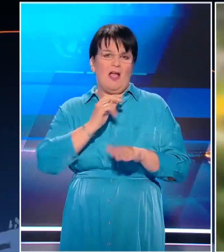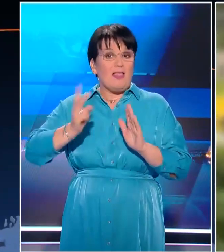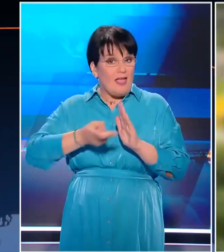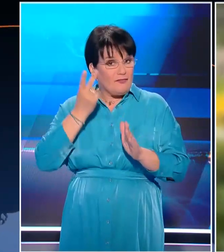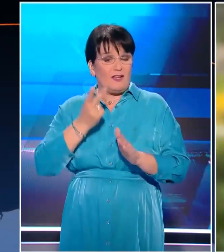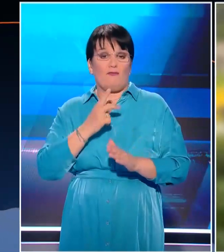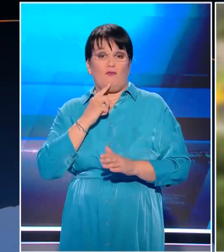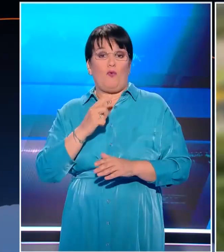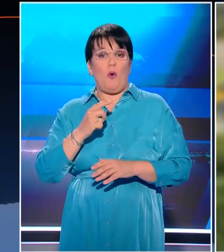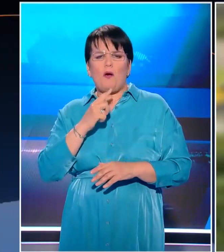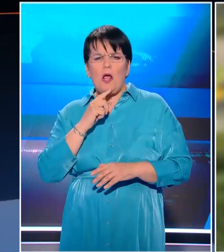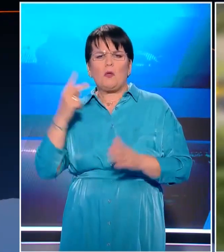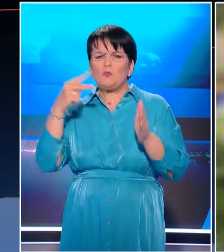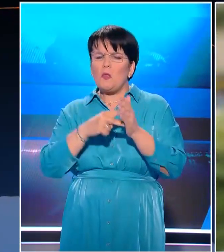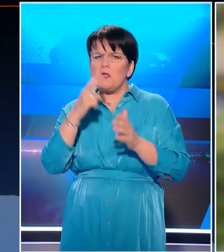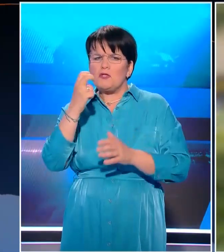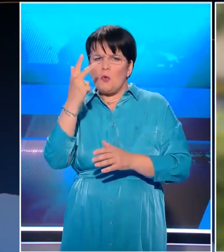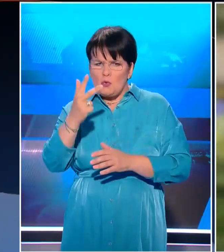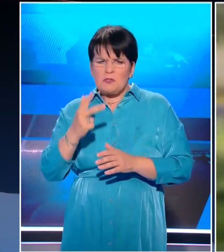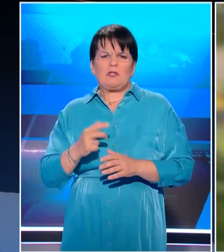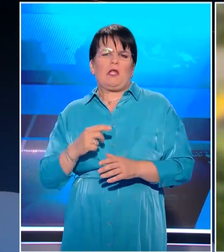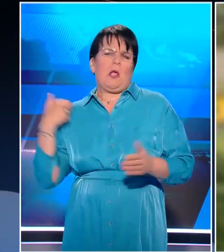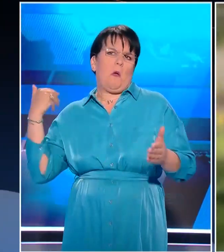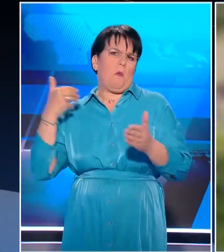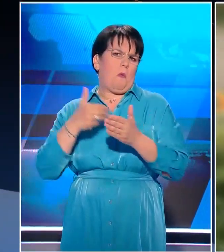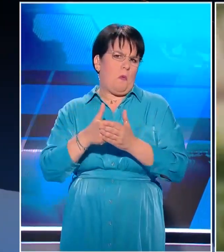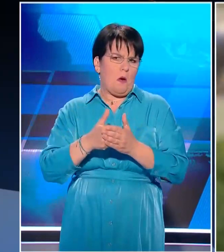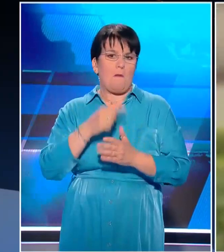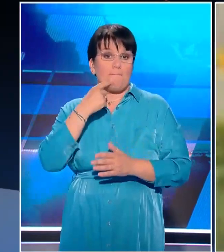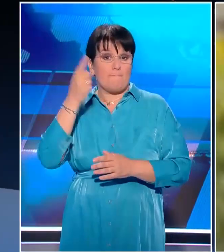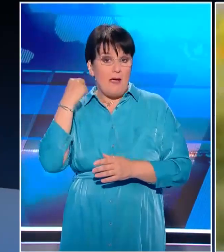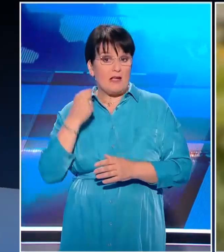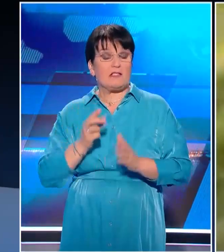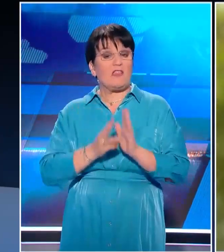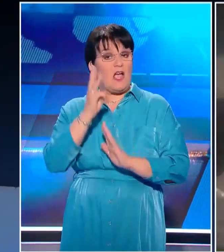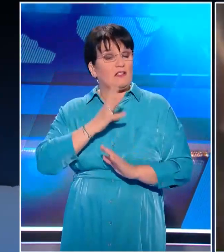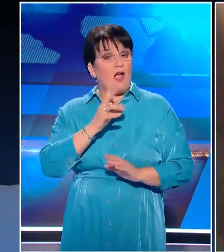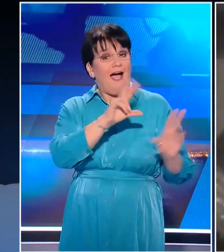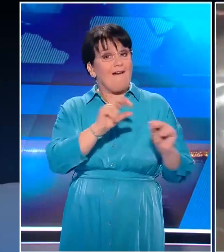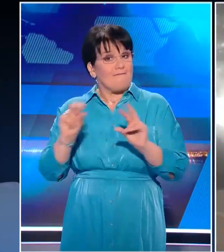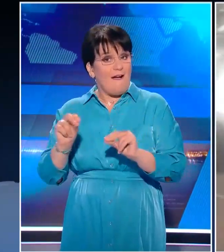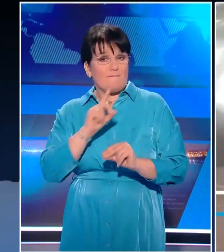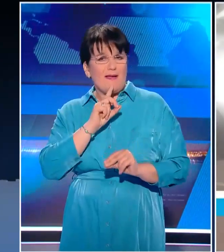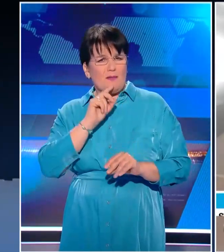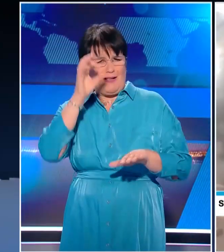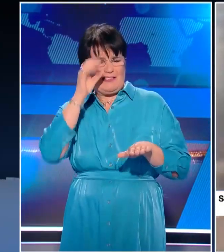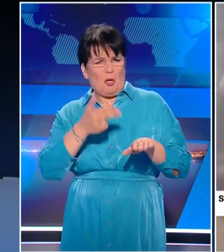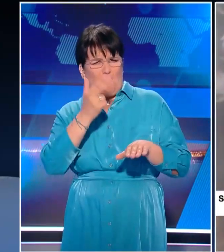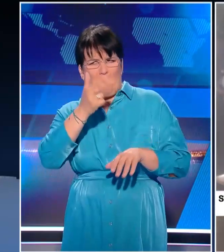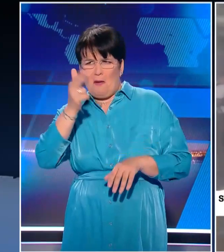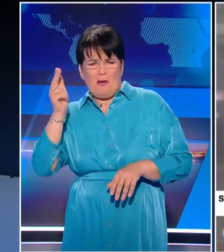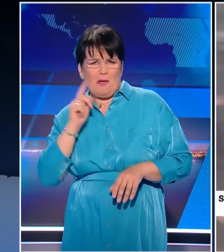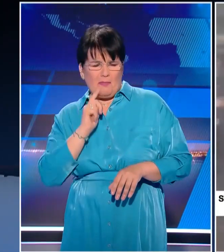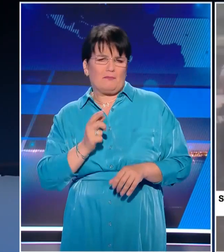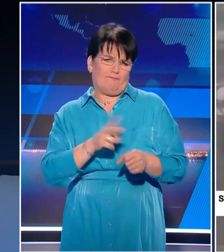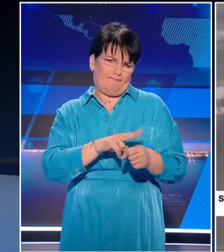οδηγού από πυρά αστυνομικών μέσα στο 2023 στη Γαλλία. Μόνο πέρυσι, 13 άνθρωποι έχασαν τη ζωή τους σε παρόμοια περιστατικά από σφαίρες των